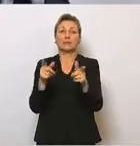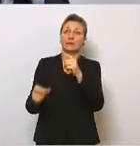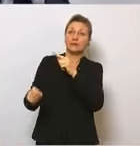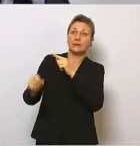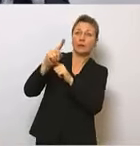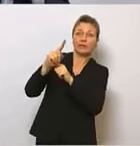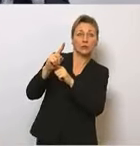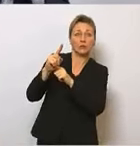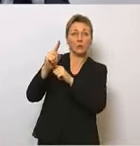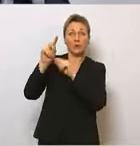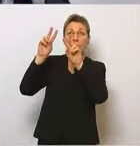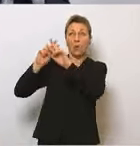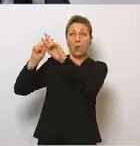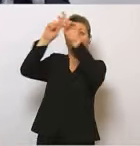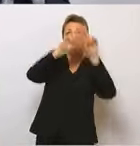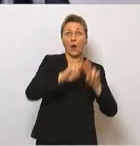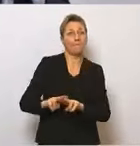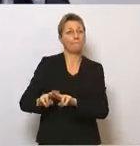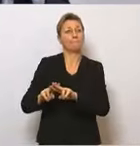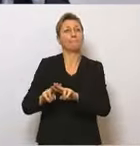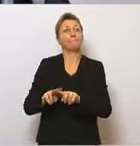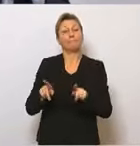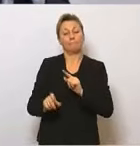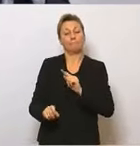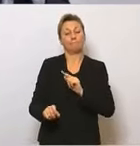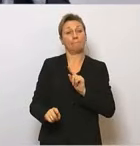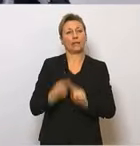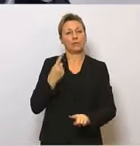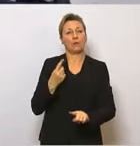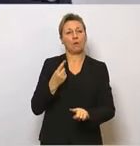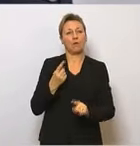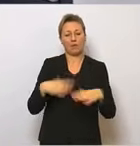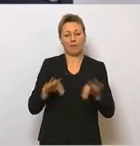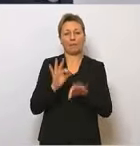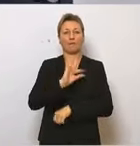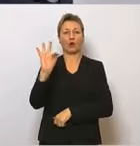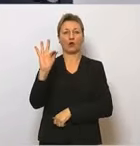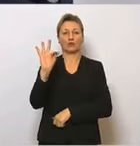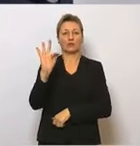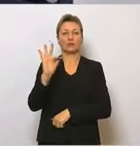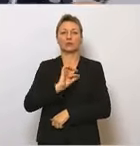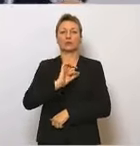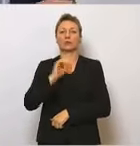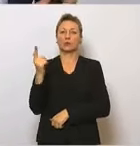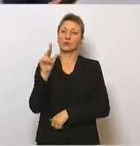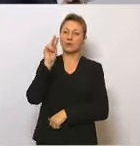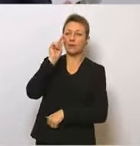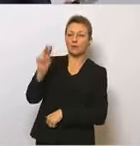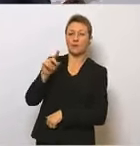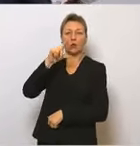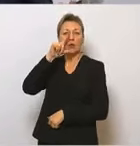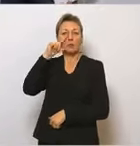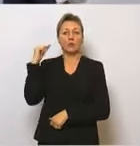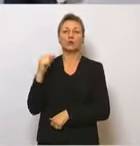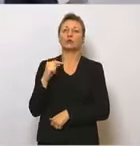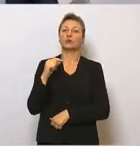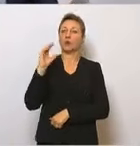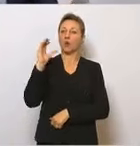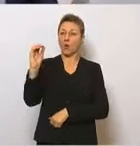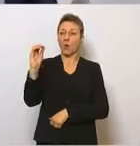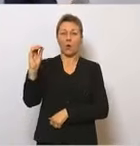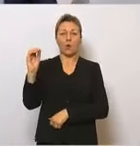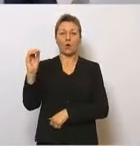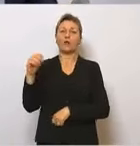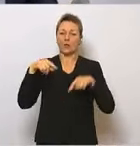l'innovation en Europe et puis en particulier en France. Et pour ça, je me tourne vers notre deuxième intervenant qui est M. Cédricot, qui est secrétaire d'État à